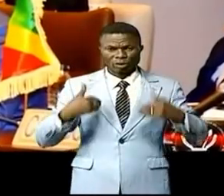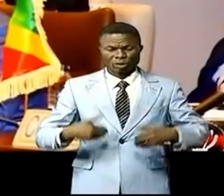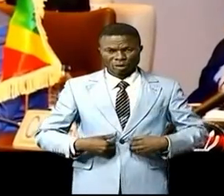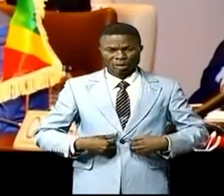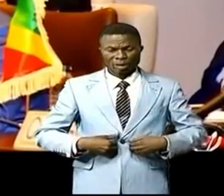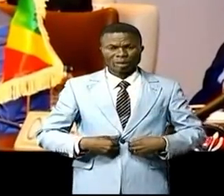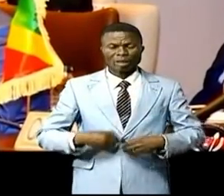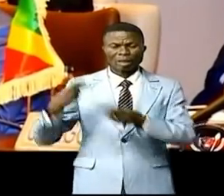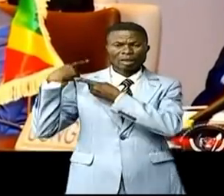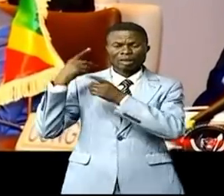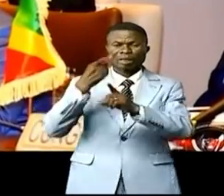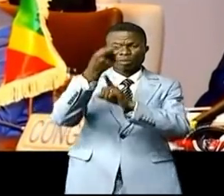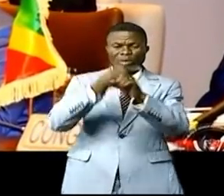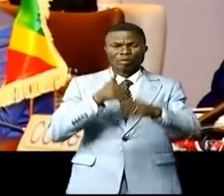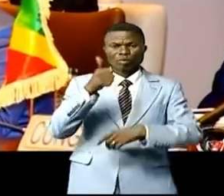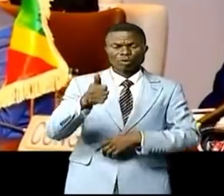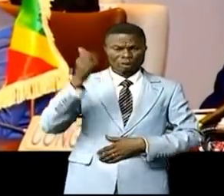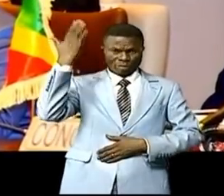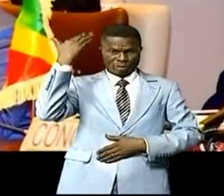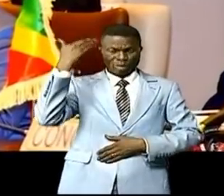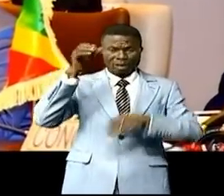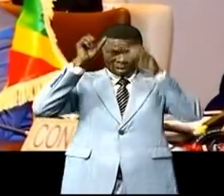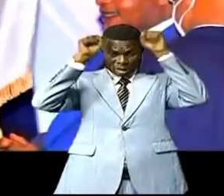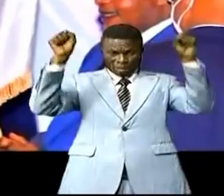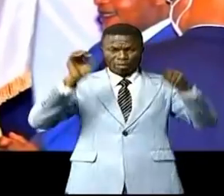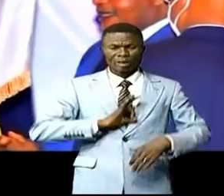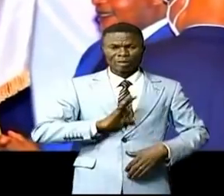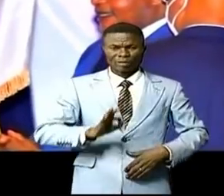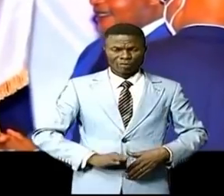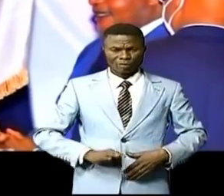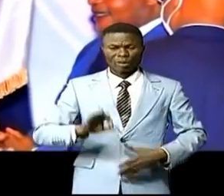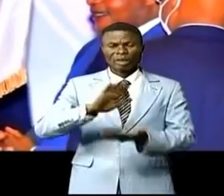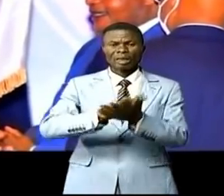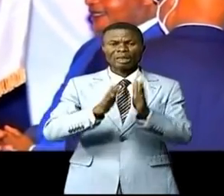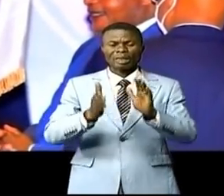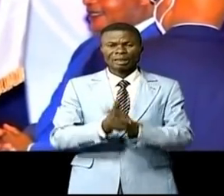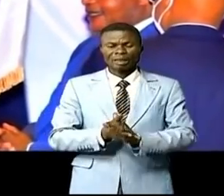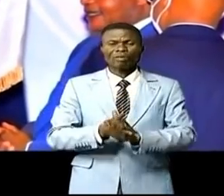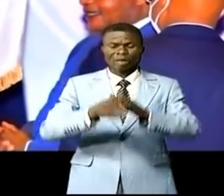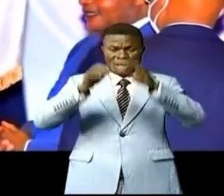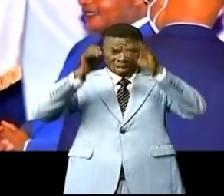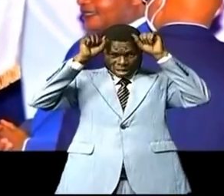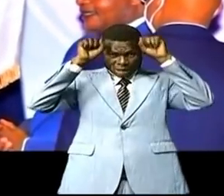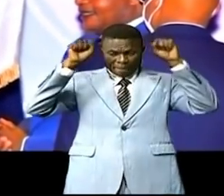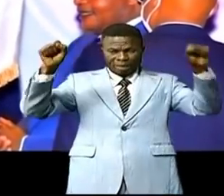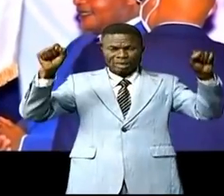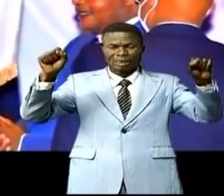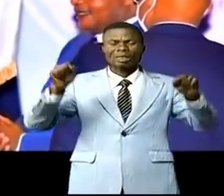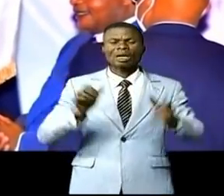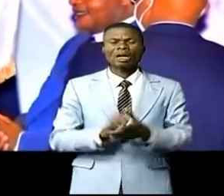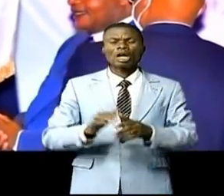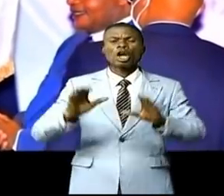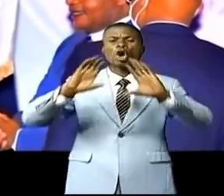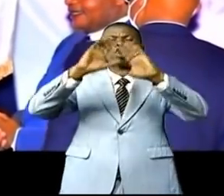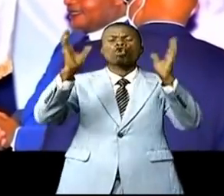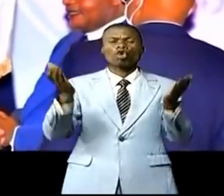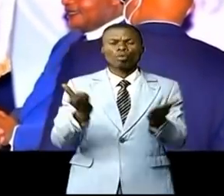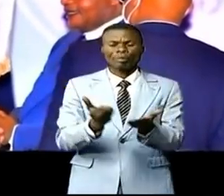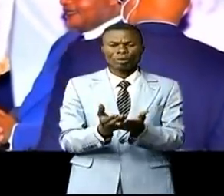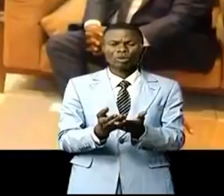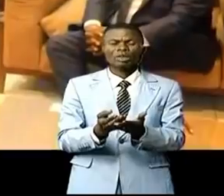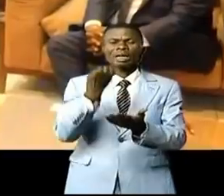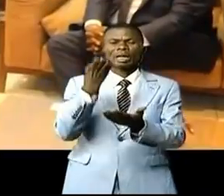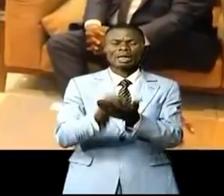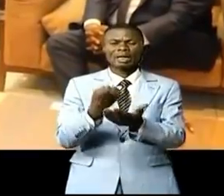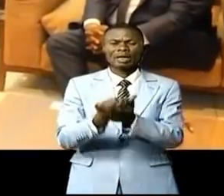c'est depuis le mois de janvier dernier que le président Félix-Antoine Tshisekedi Tshilombo a pris la commande de la présidence tournante de